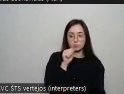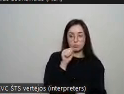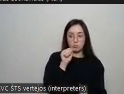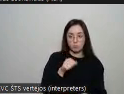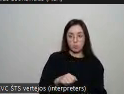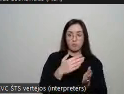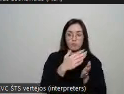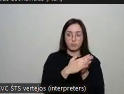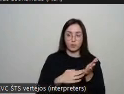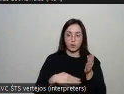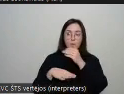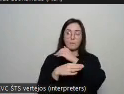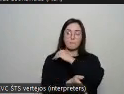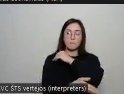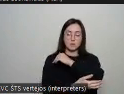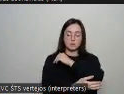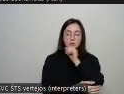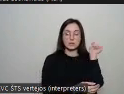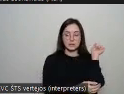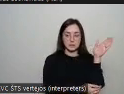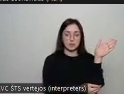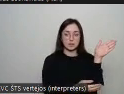Taigi, paskutinė skaidrė.